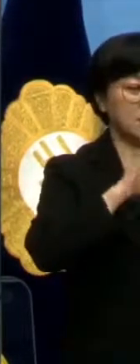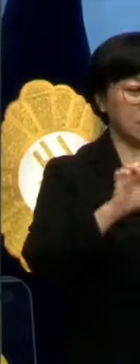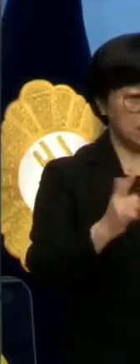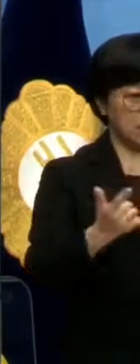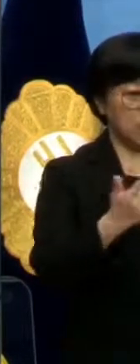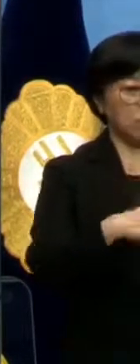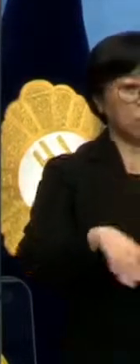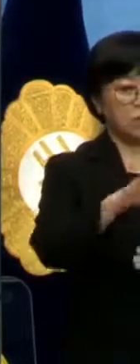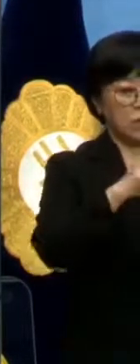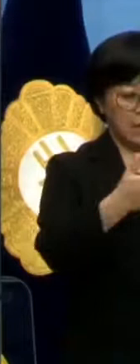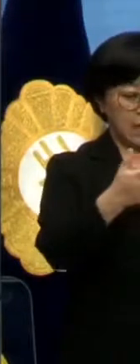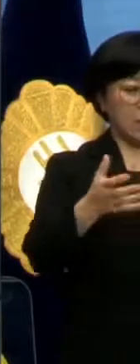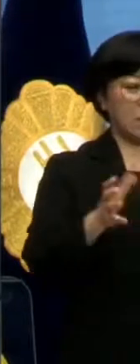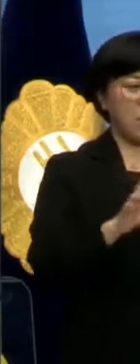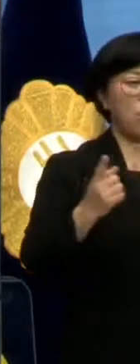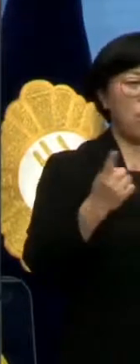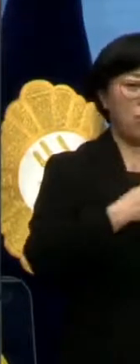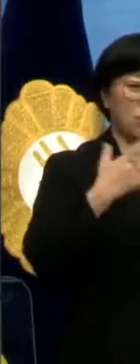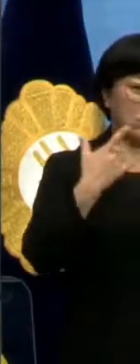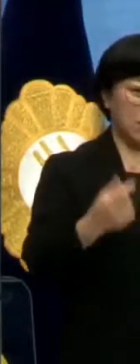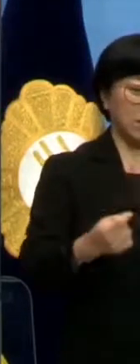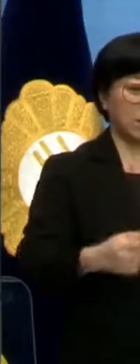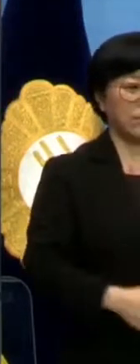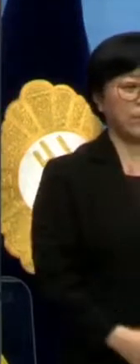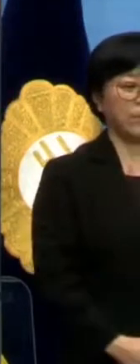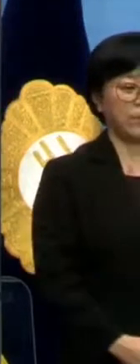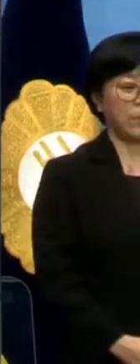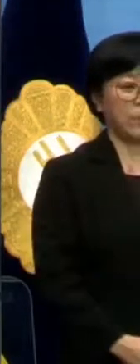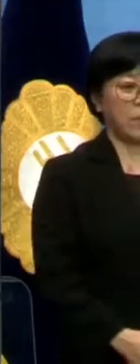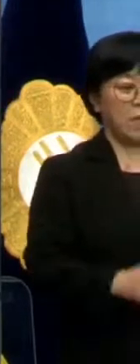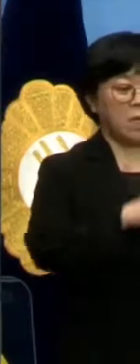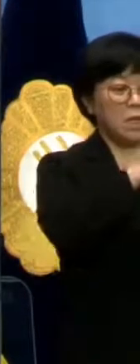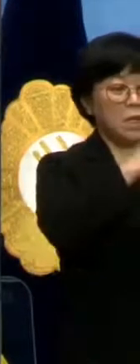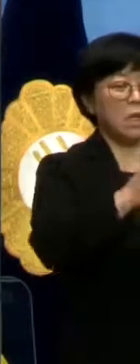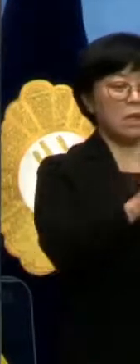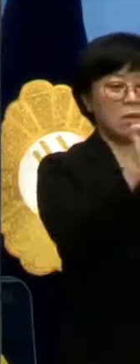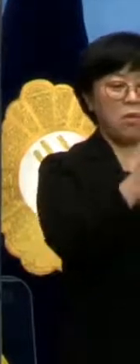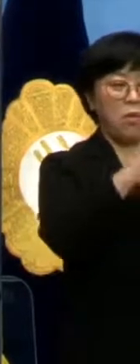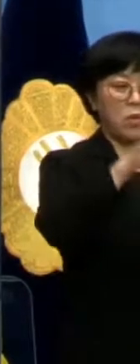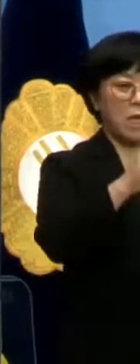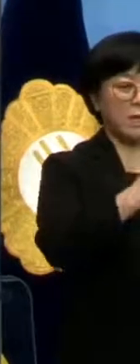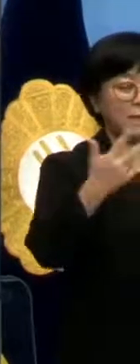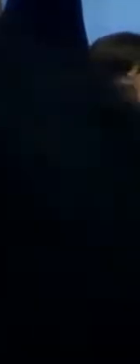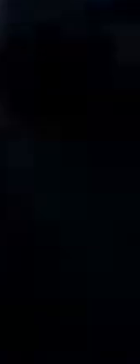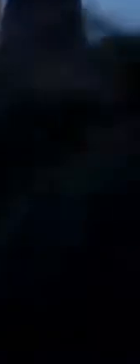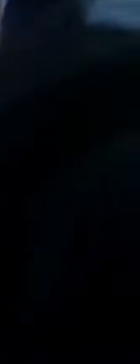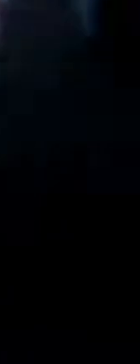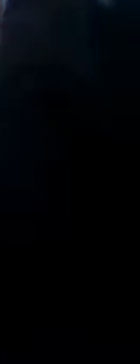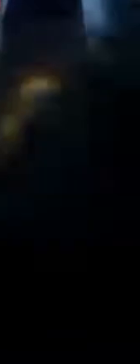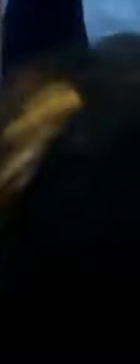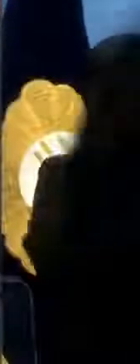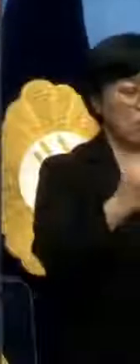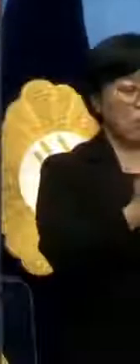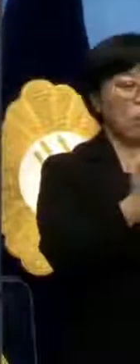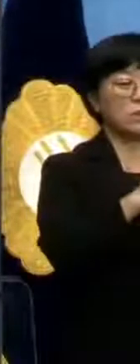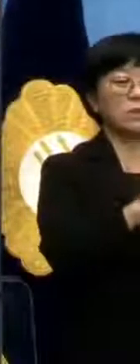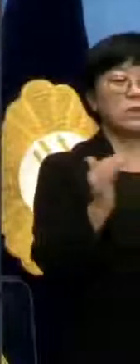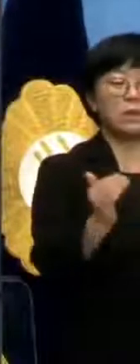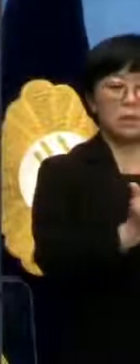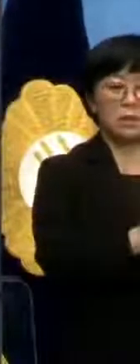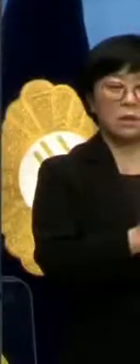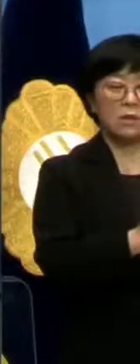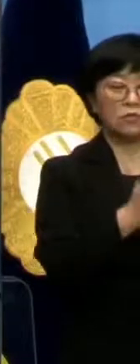우리 당에 대한 모욕 입니다 월성 1호기는 7000억원을 들여 유지보수를 마쳤기 때문에